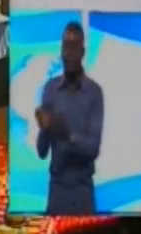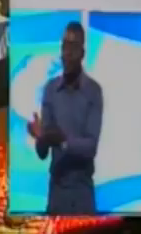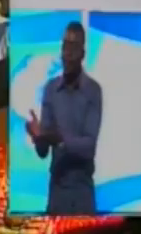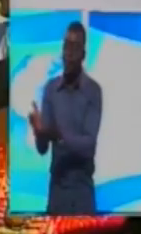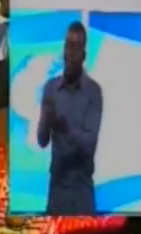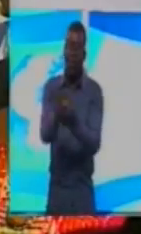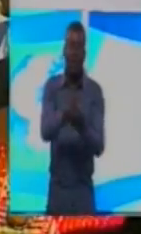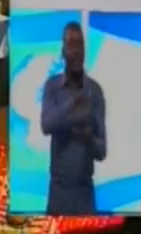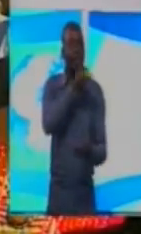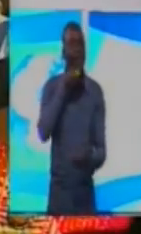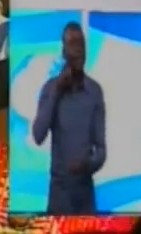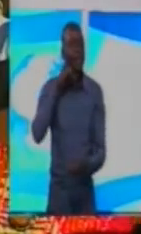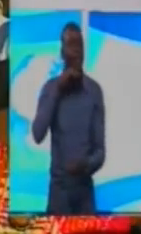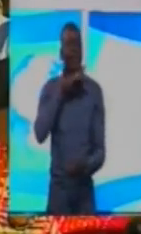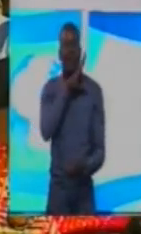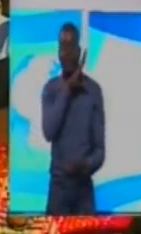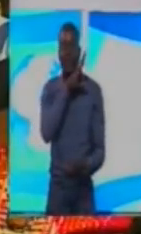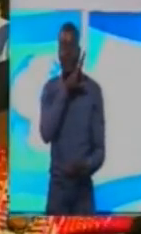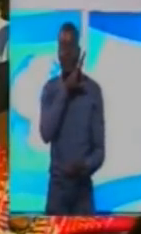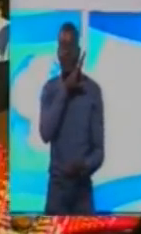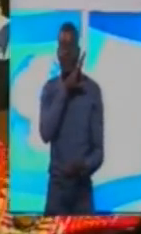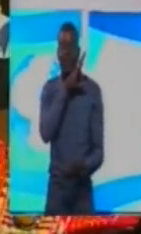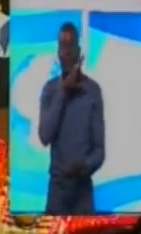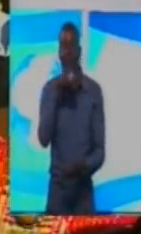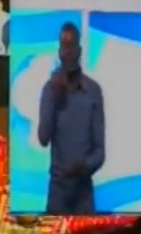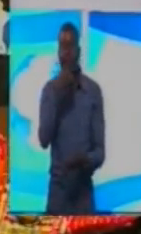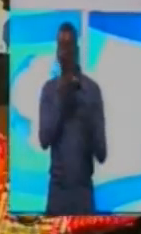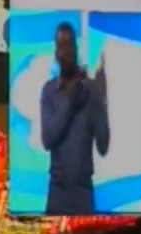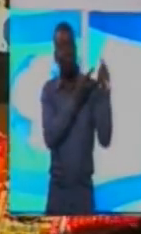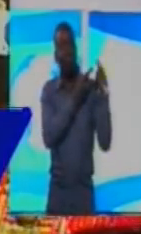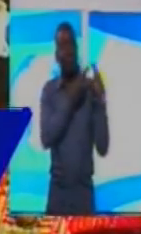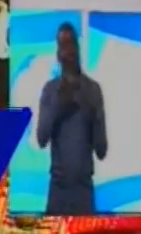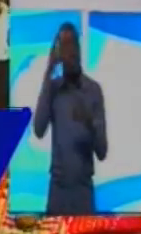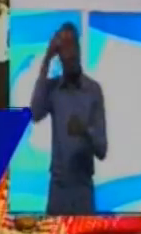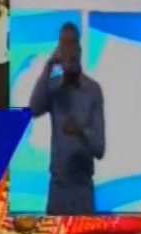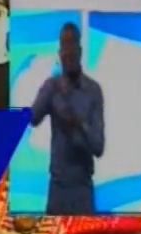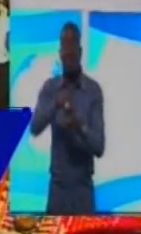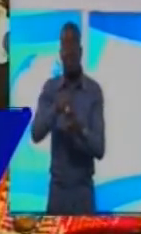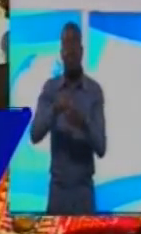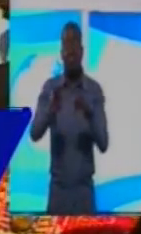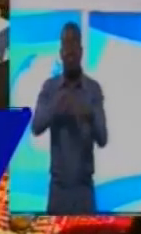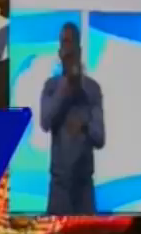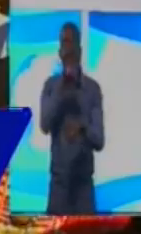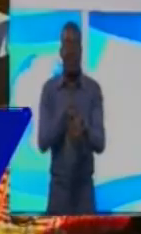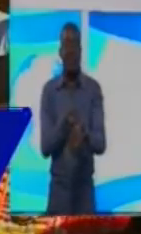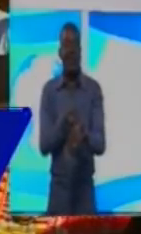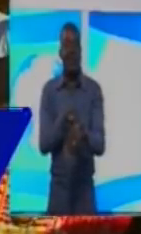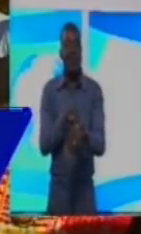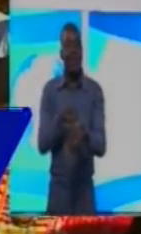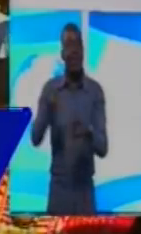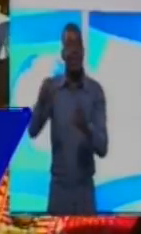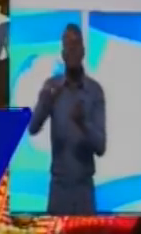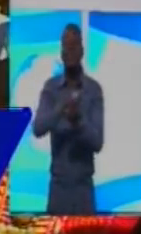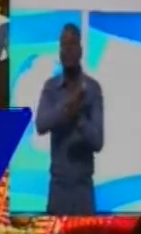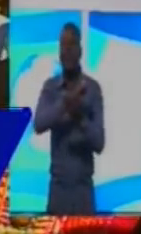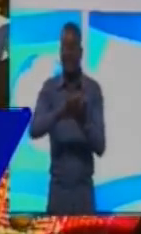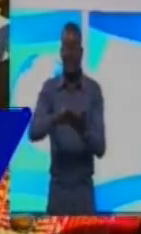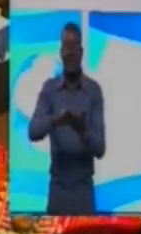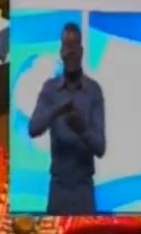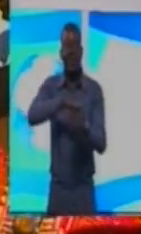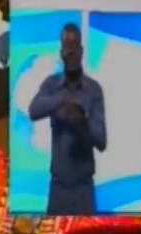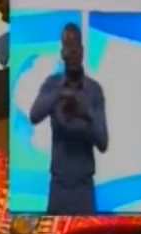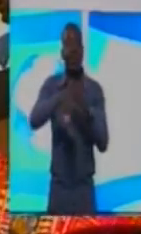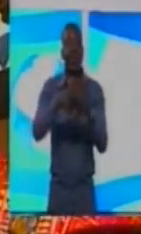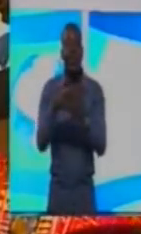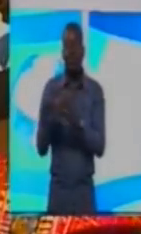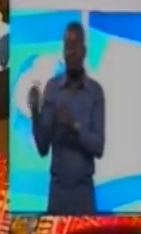les saletés qui depuis divaguer dans notre nature et polluer bien surtout